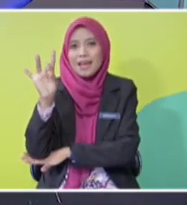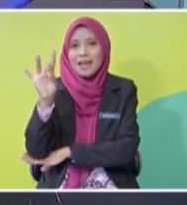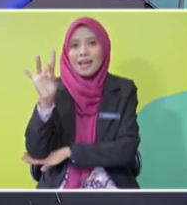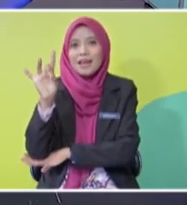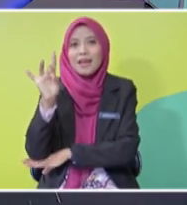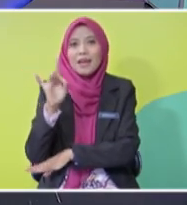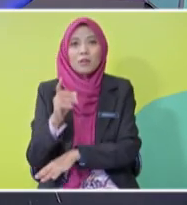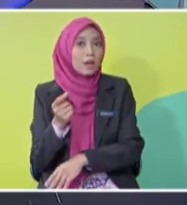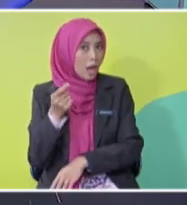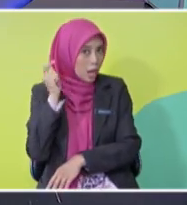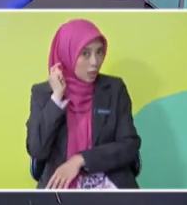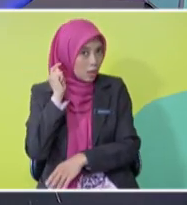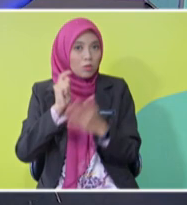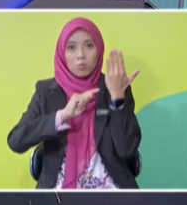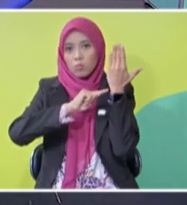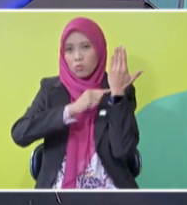tadi